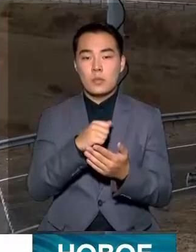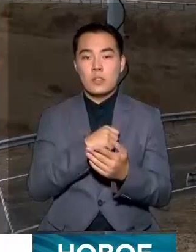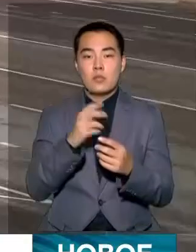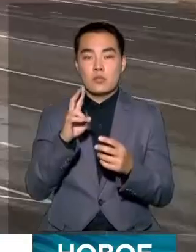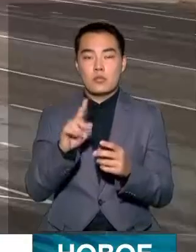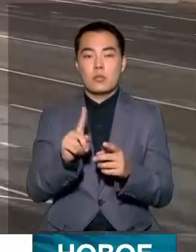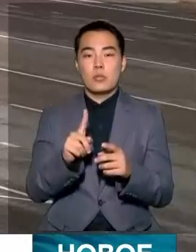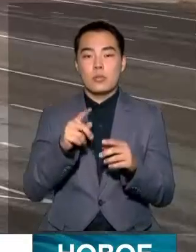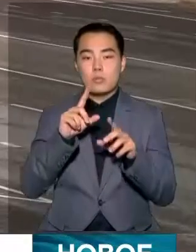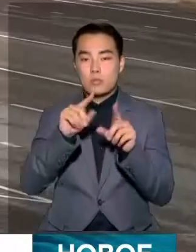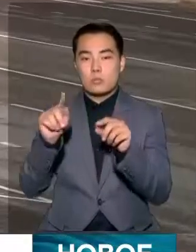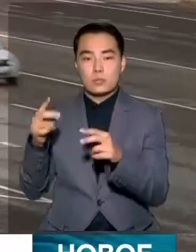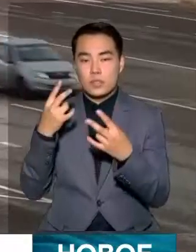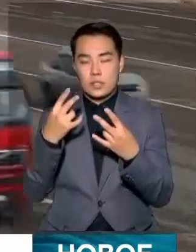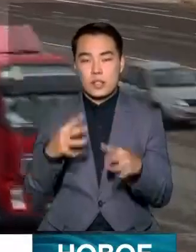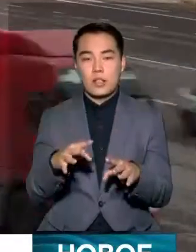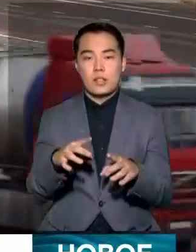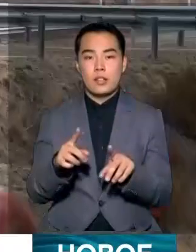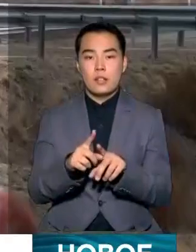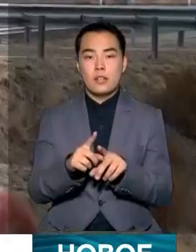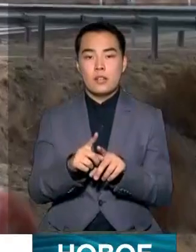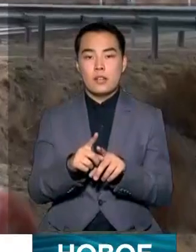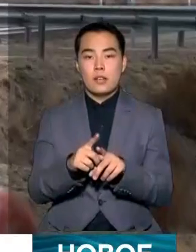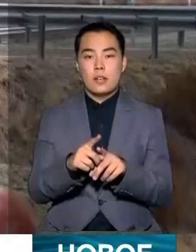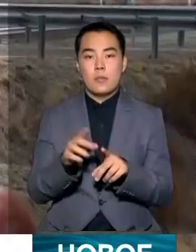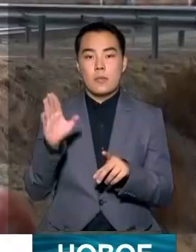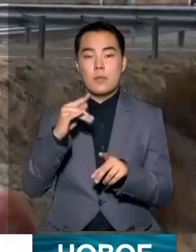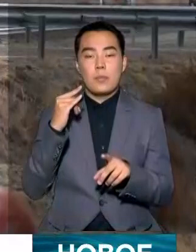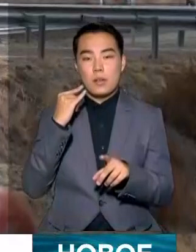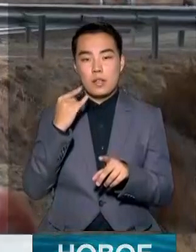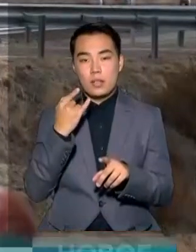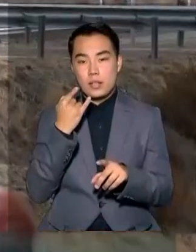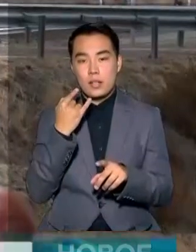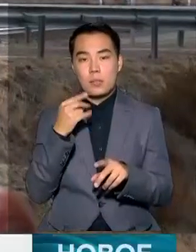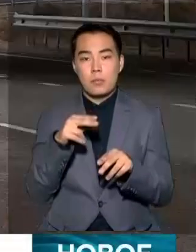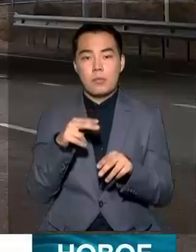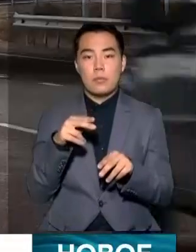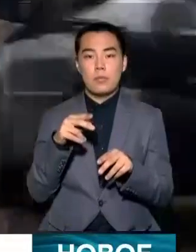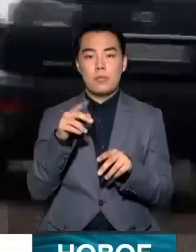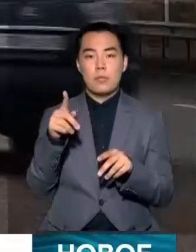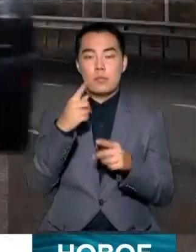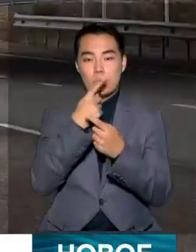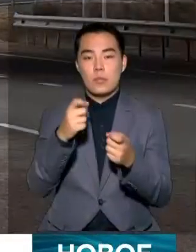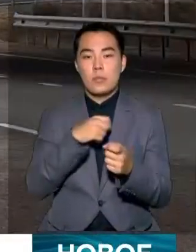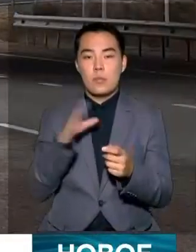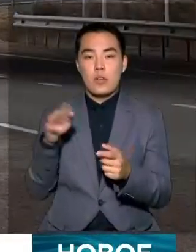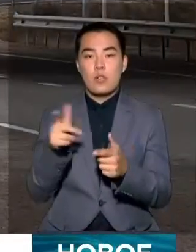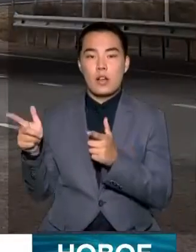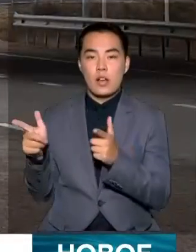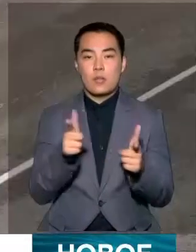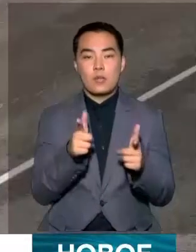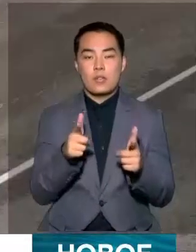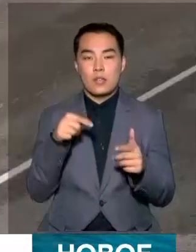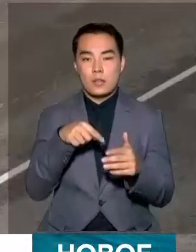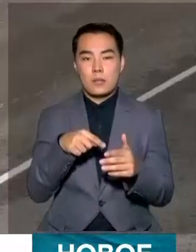республиканского значения переводят на зимние условия содержания, в Павлодарской области коммунальные службы рапортуют о полной готовности к предстоящей